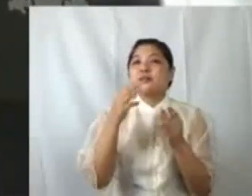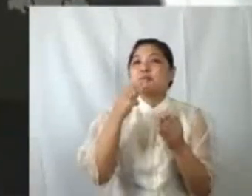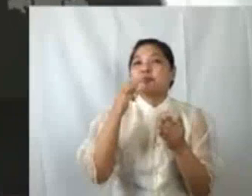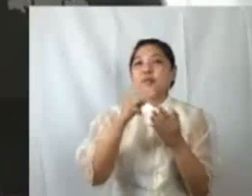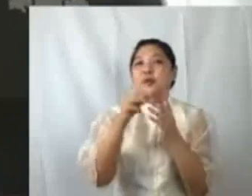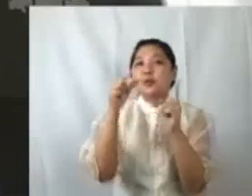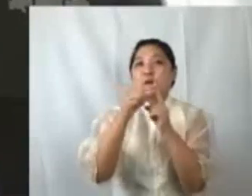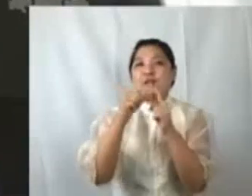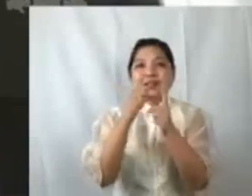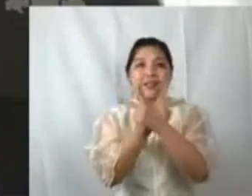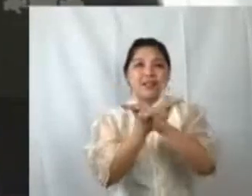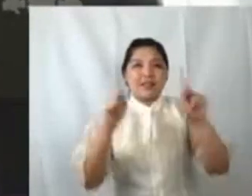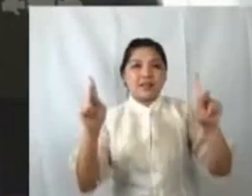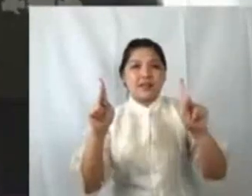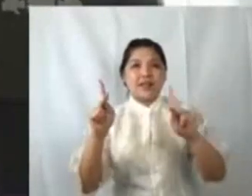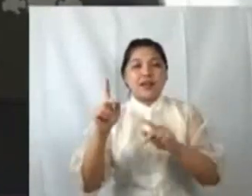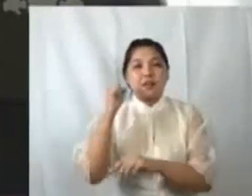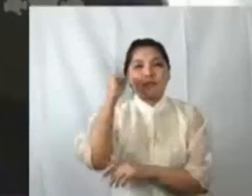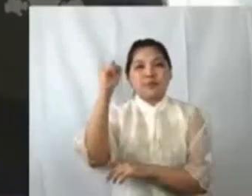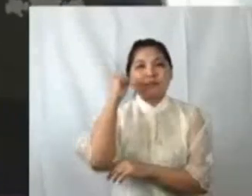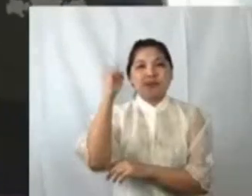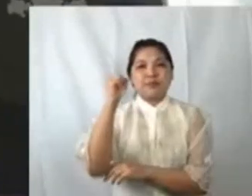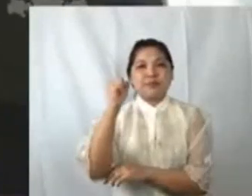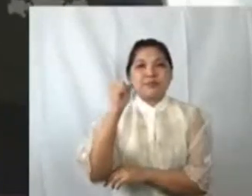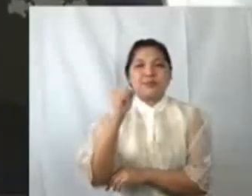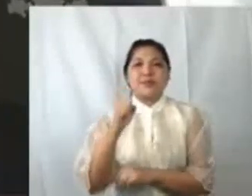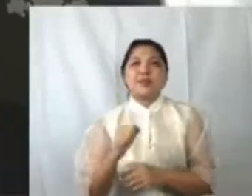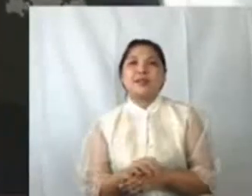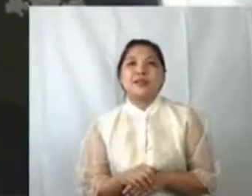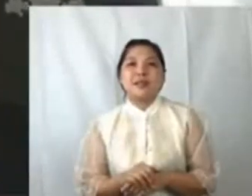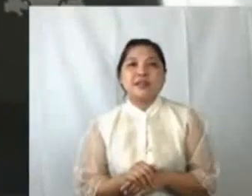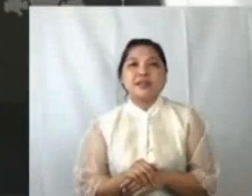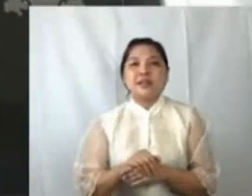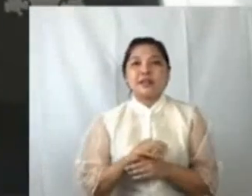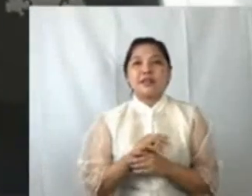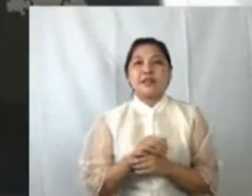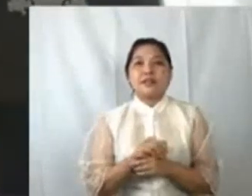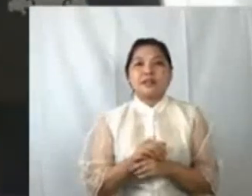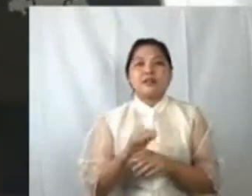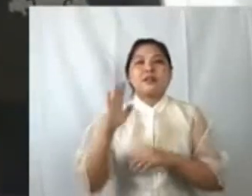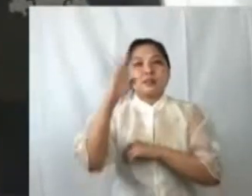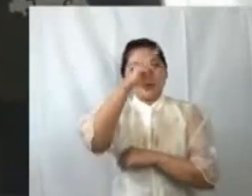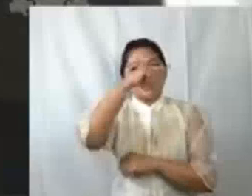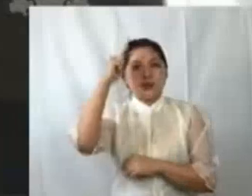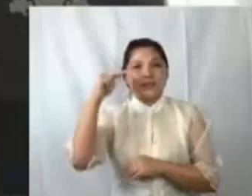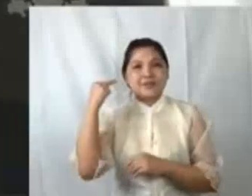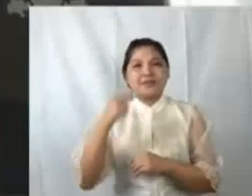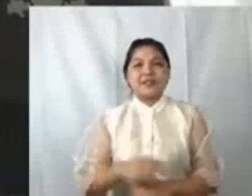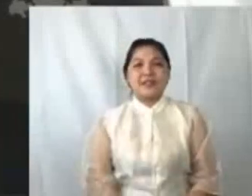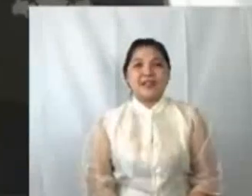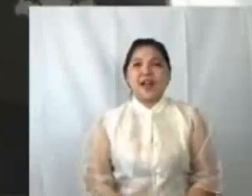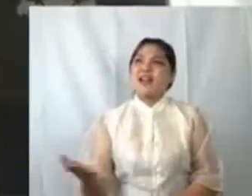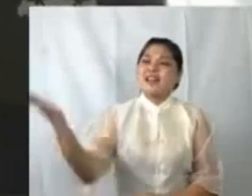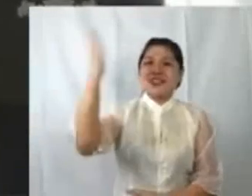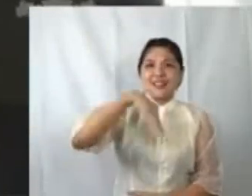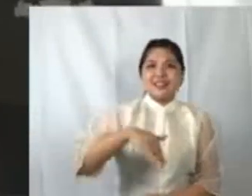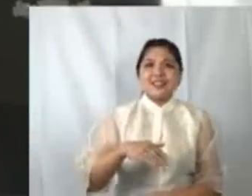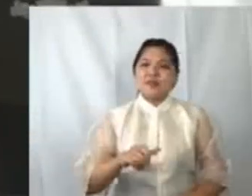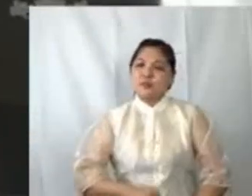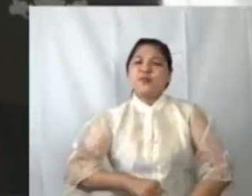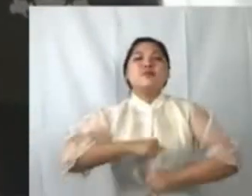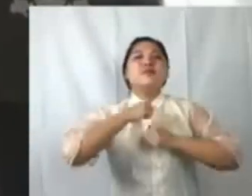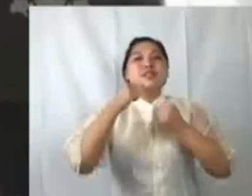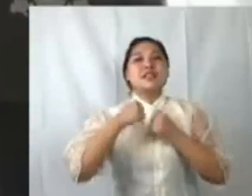katagang kalayaan ay pagbunyi, pambana itong natatangi ng mga bayani ng lahi. Halina't